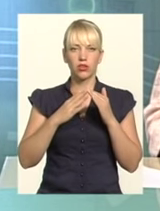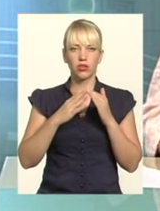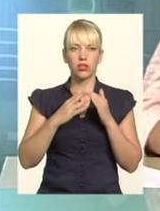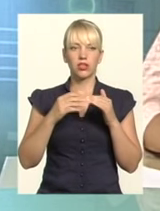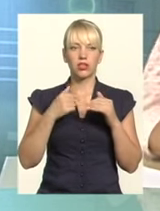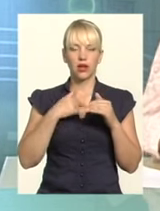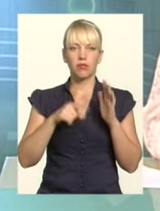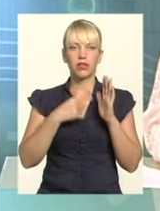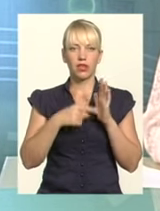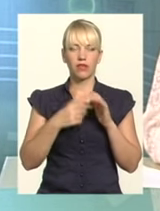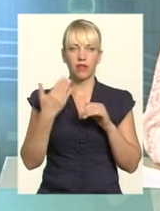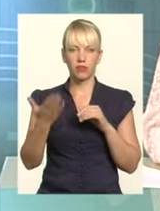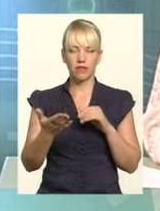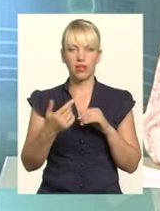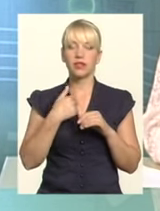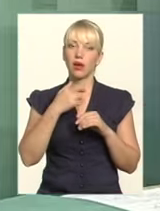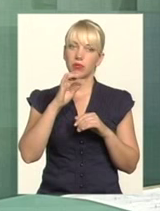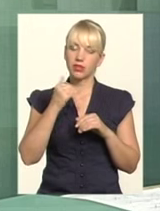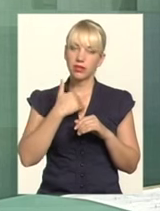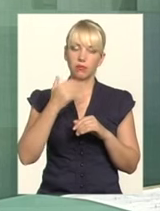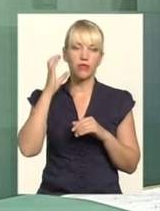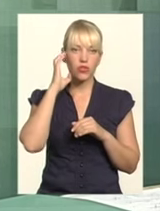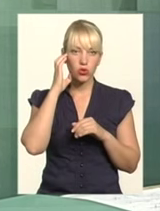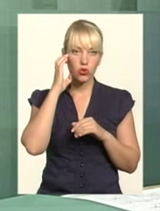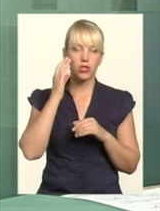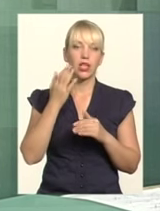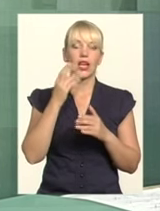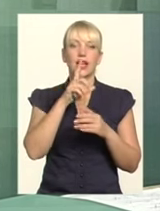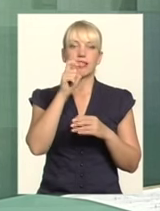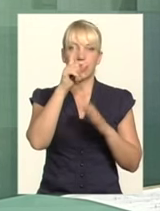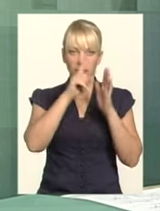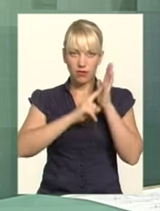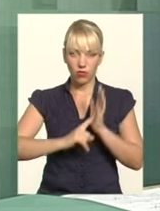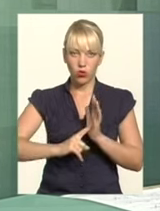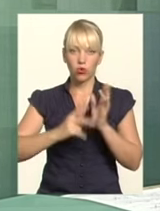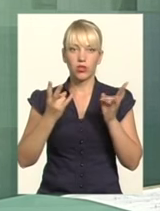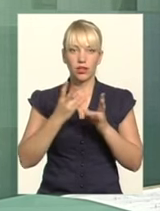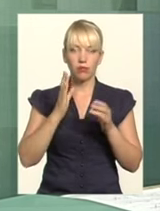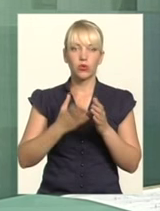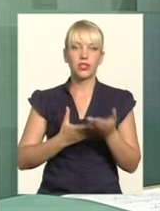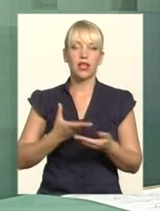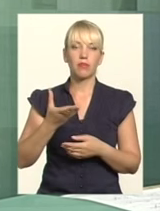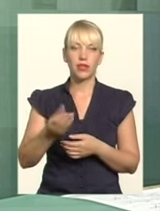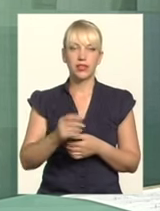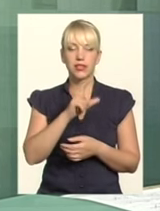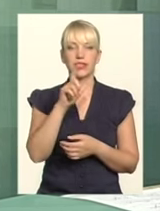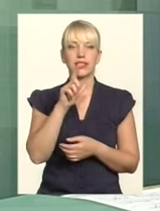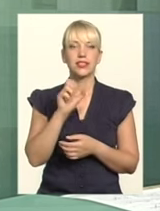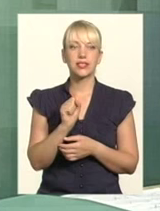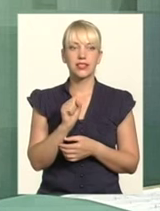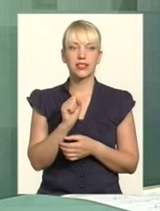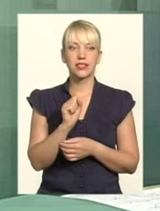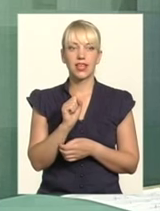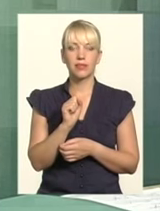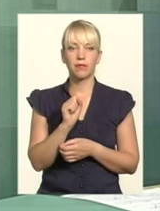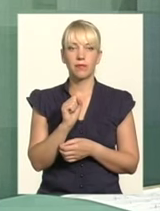давала запитання. Дайте так от, я хотіла б дослухати. Якщо мені за півроку треба буде заплатити за... Дайте мені,